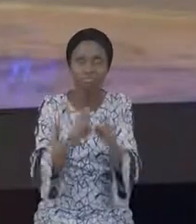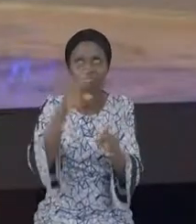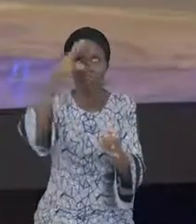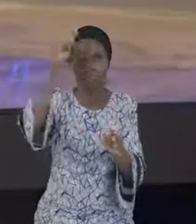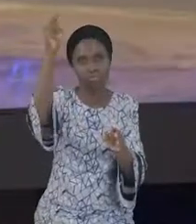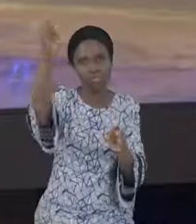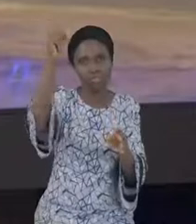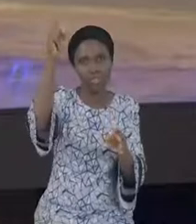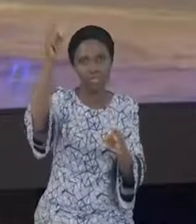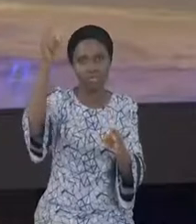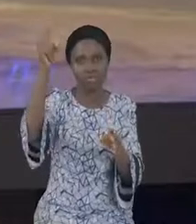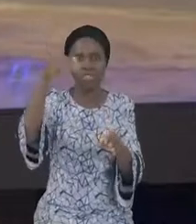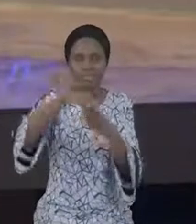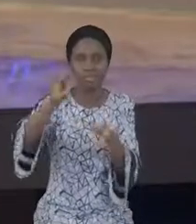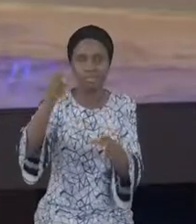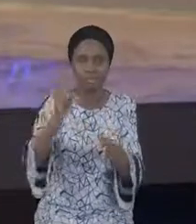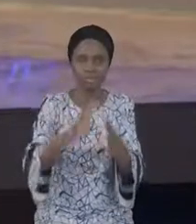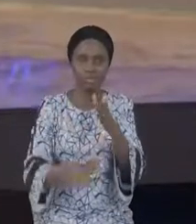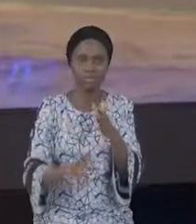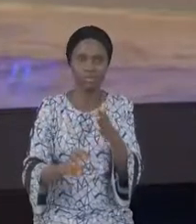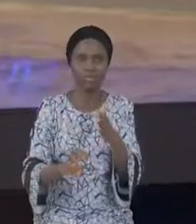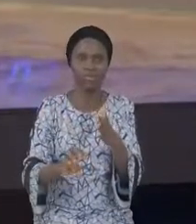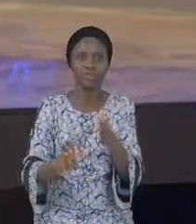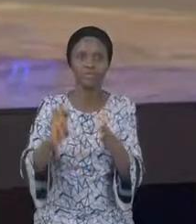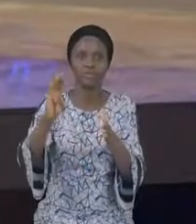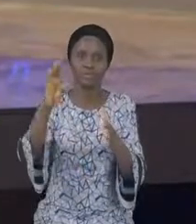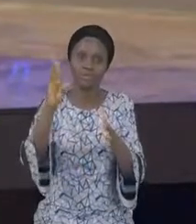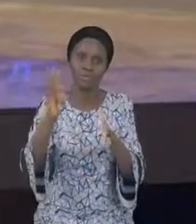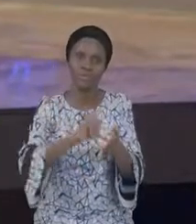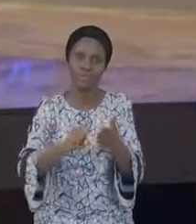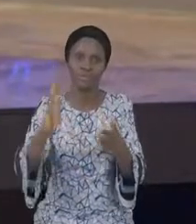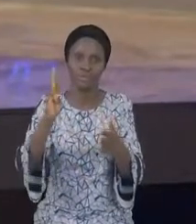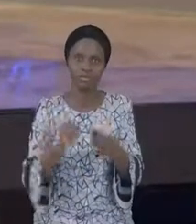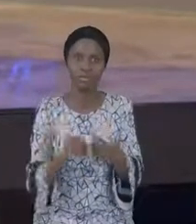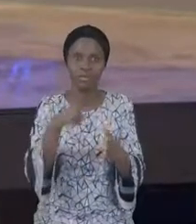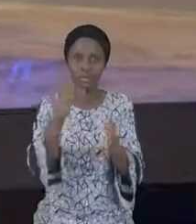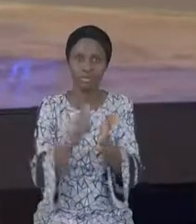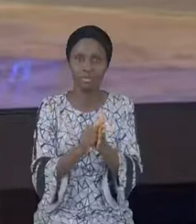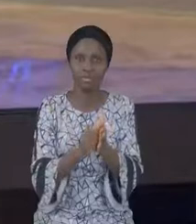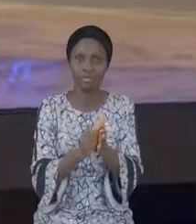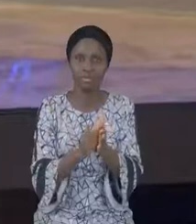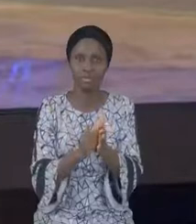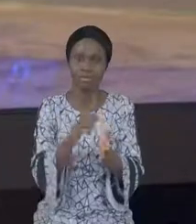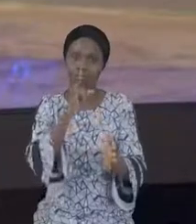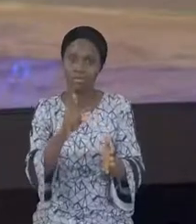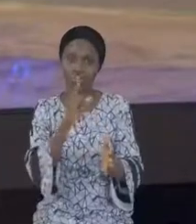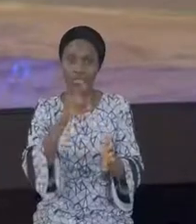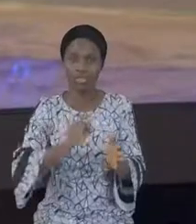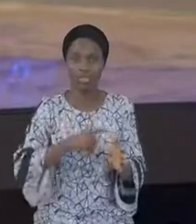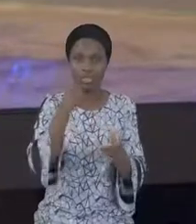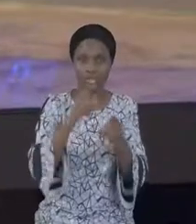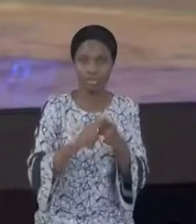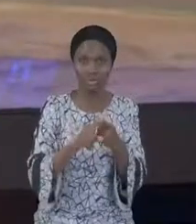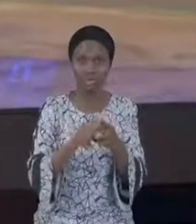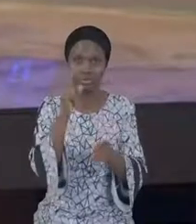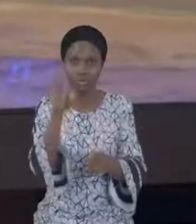Jean 14, 14, verset 12, en vérité, you, en vérité, je vous le dis, celui qui me, croit en